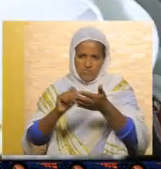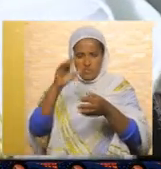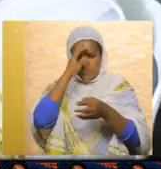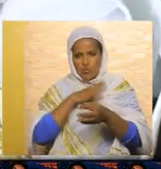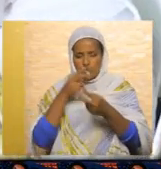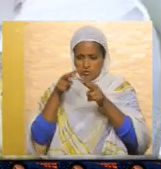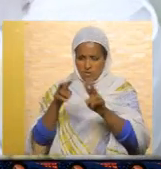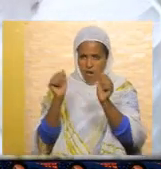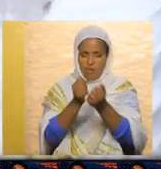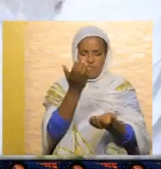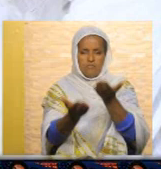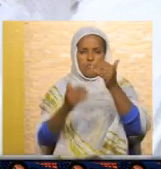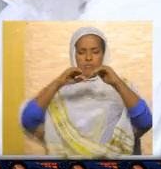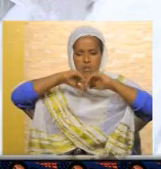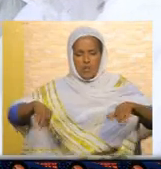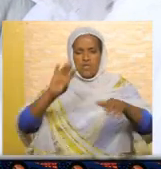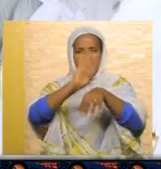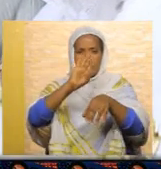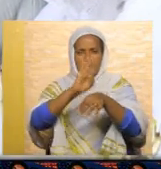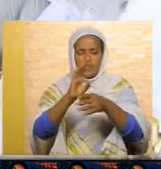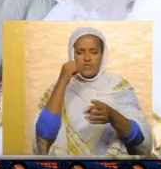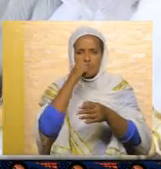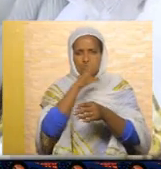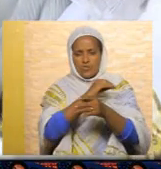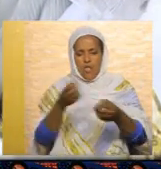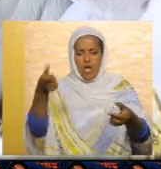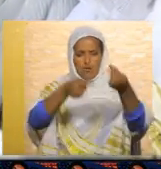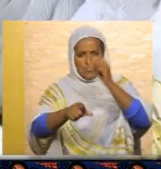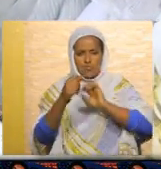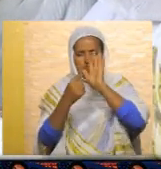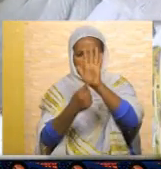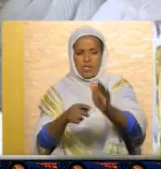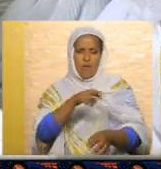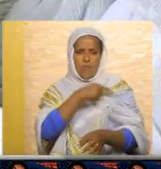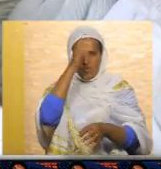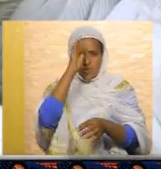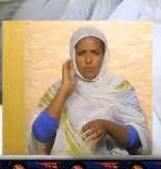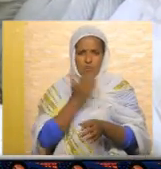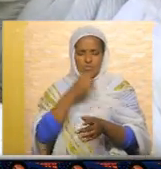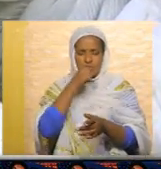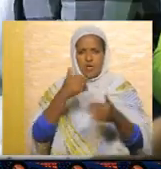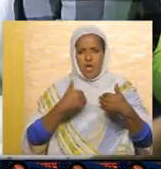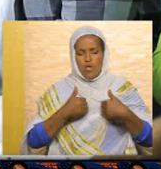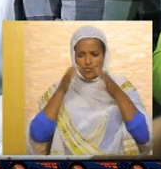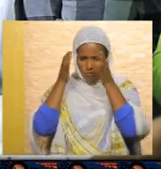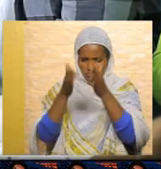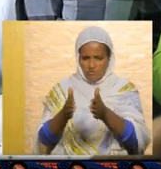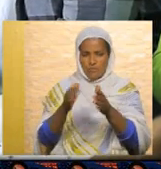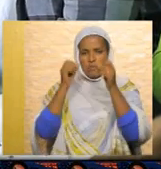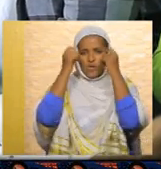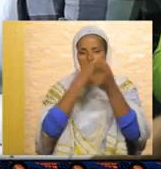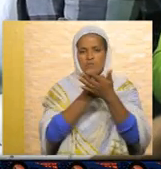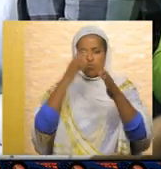ያላቸውን አመለካከት መረዳትና የውሳኔ ሀሳብ ማስቀመጥ የሚሉት የሲስተር ሀረግ ወይንቸርነት ጥናታዊ ጽሑፍ ዓላማዎች ናቸው። ቅድስት ቤተ